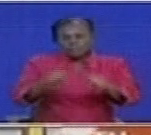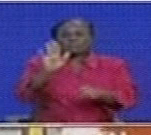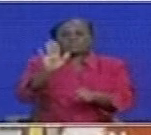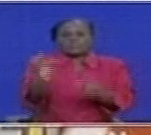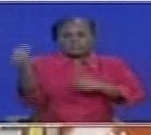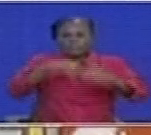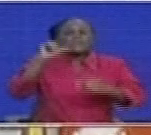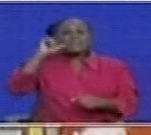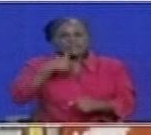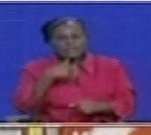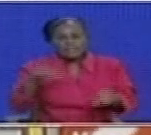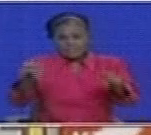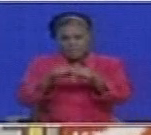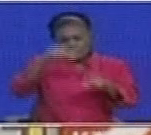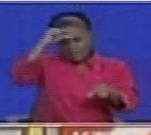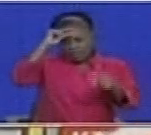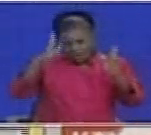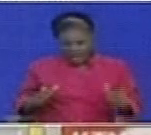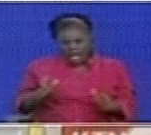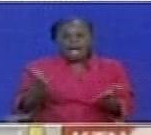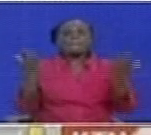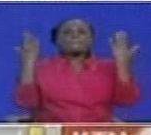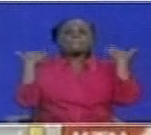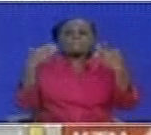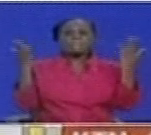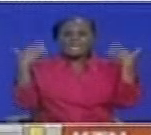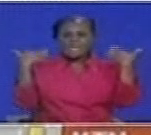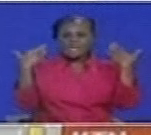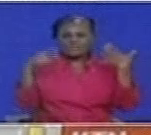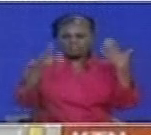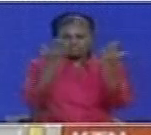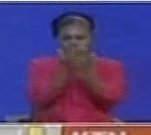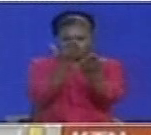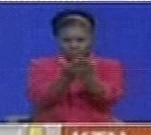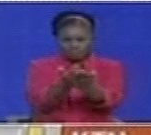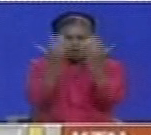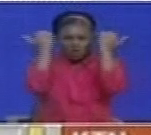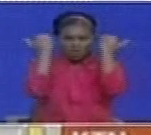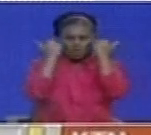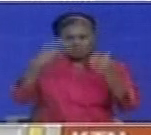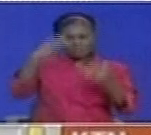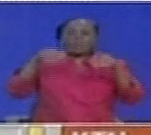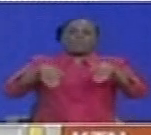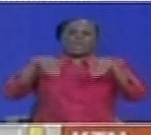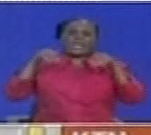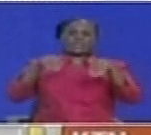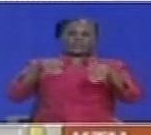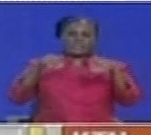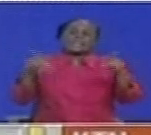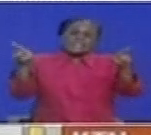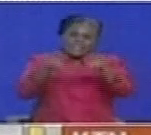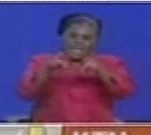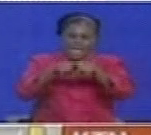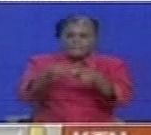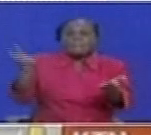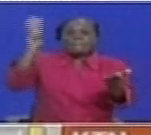wapa kura gava wa meru peter munya ambe uam muzi wa kesi alias sila mahak ya juu unas subir sawa na gava wa